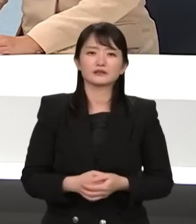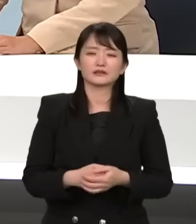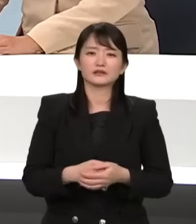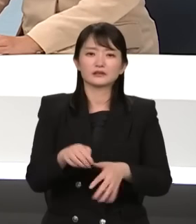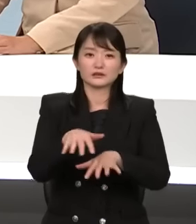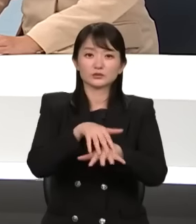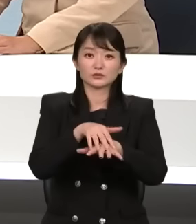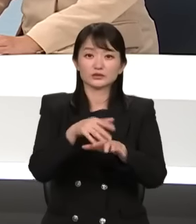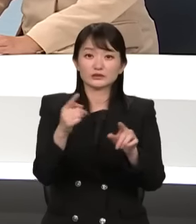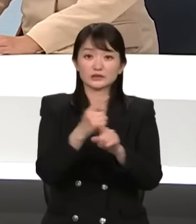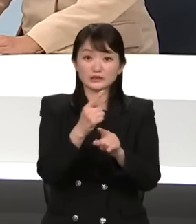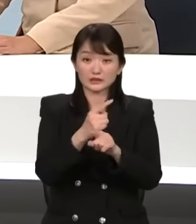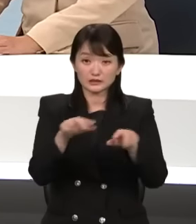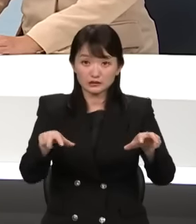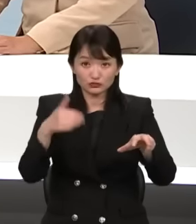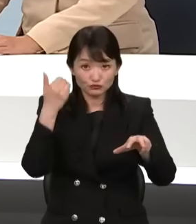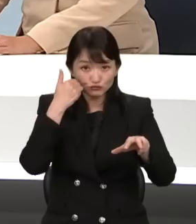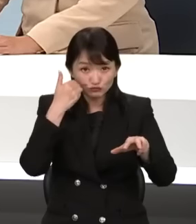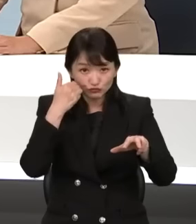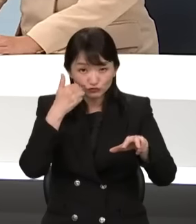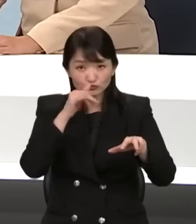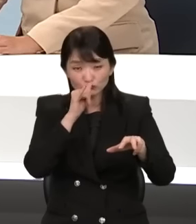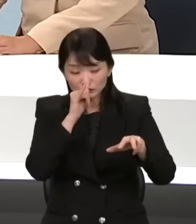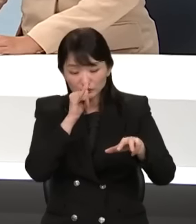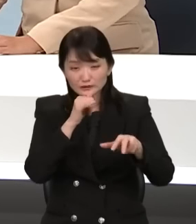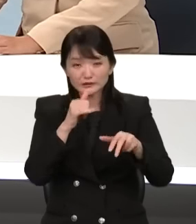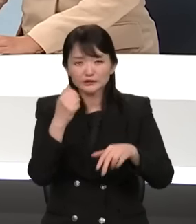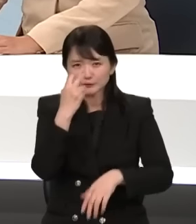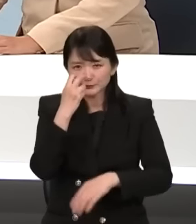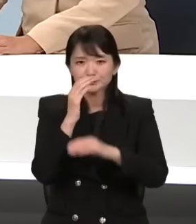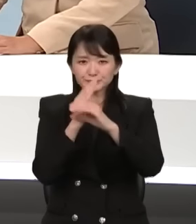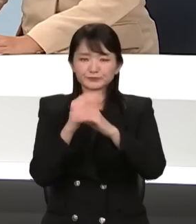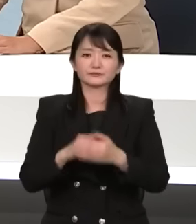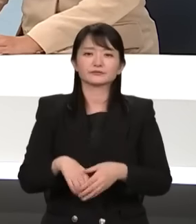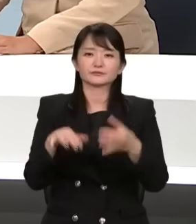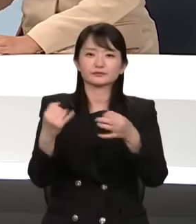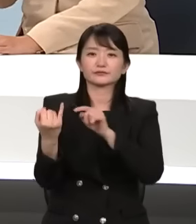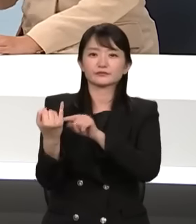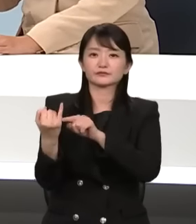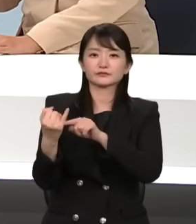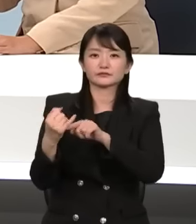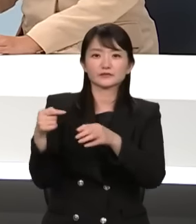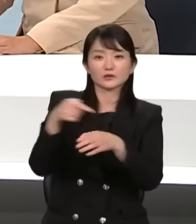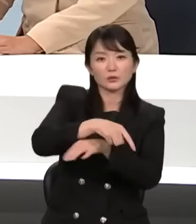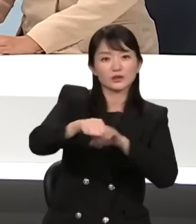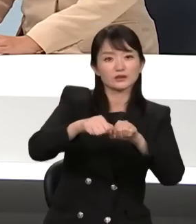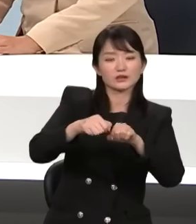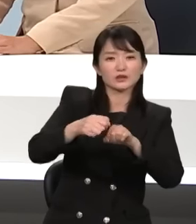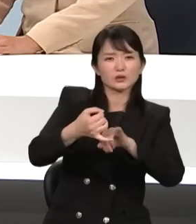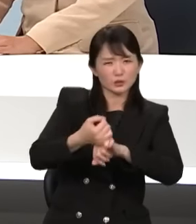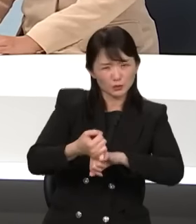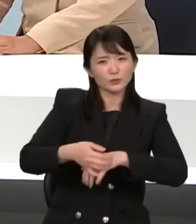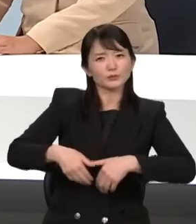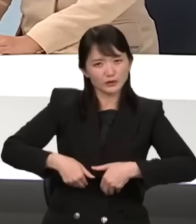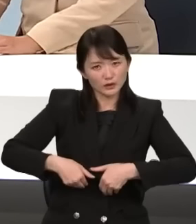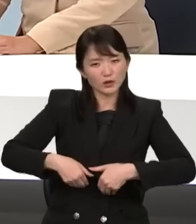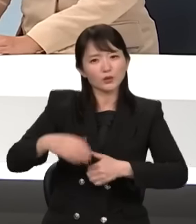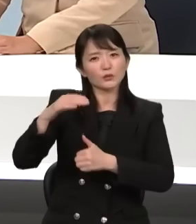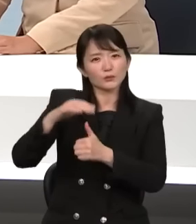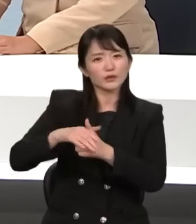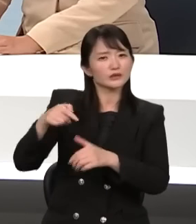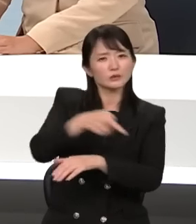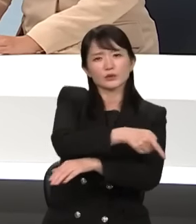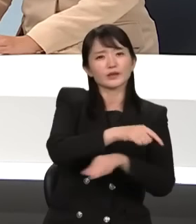인재를 검증하고 있다라고 했습니다네 그리고 김여사 대회 활동에 대해선 꼭 필요한 거 빼곤 중단하겠다고 했지만